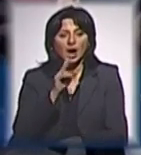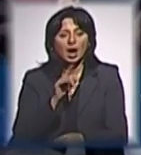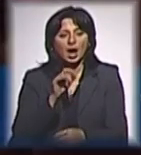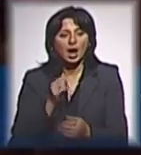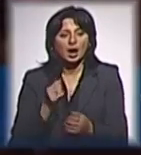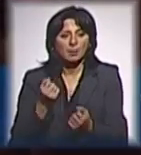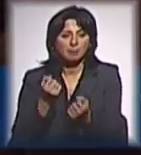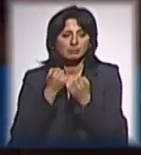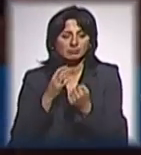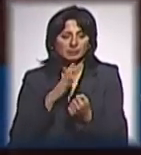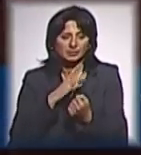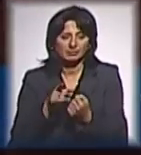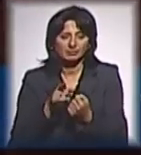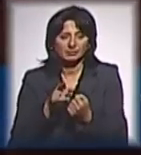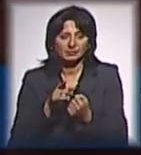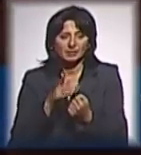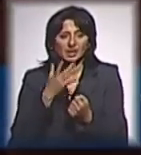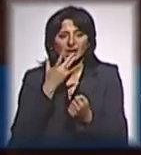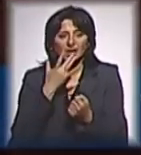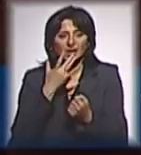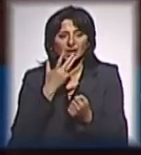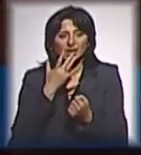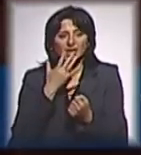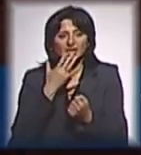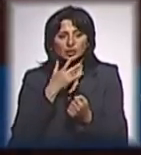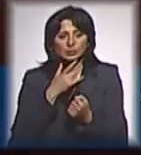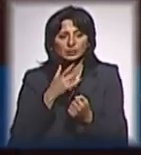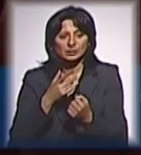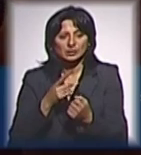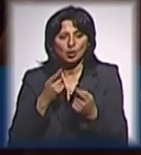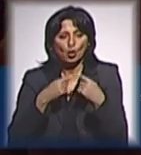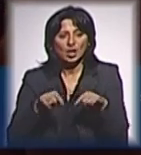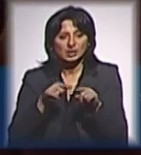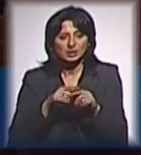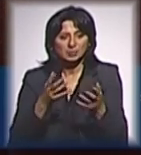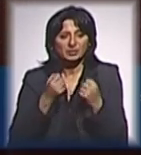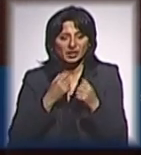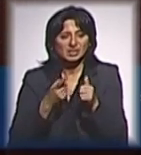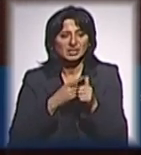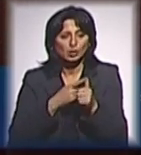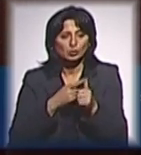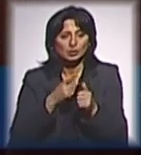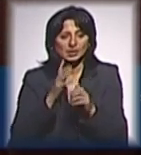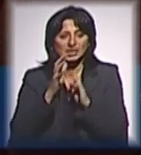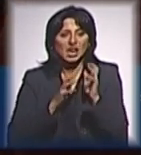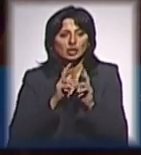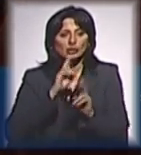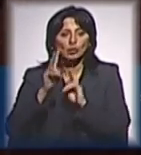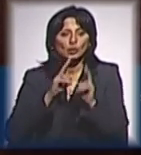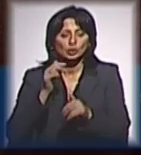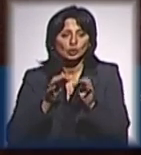კახა მხარი დაგვიჭრა. რაც ჩვენ საერთაშორისო დონეზე საზოგადოებრივი ორგანიზაციებისგან მივიღეთ ჩვენ სტატუსი, ეს